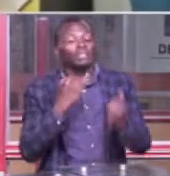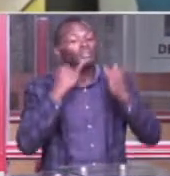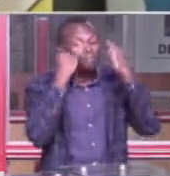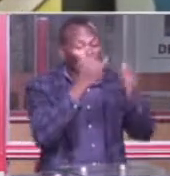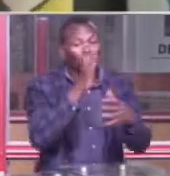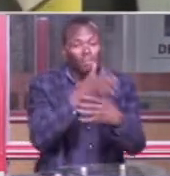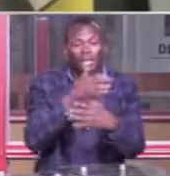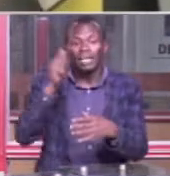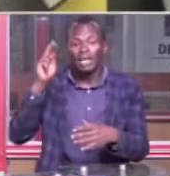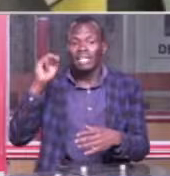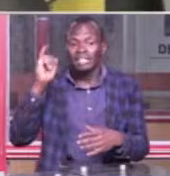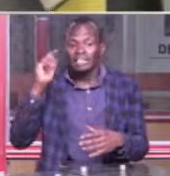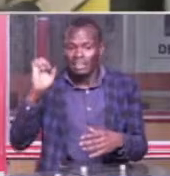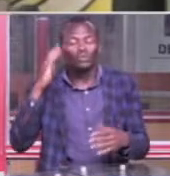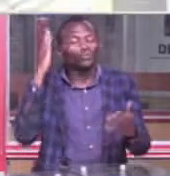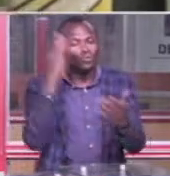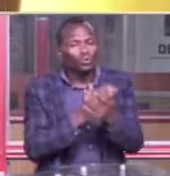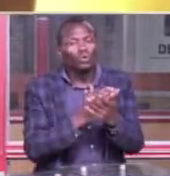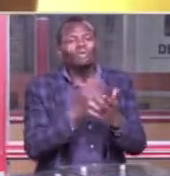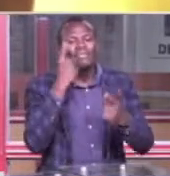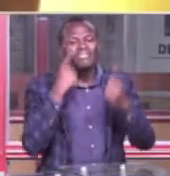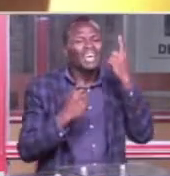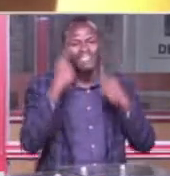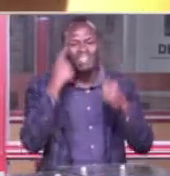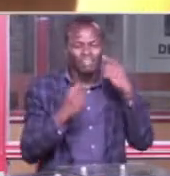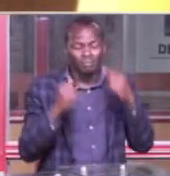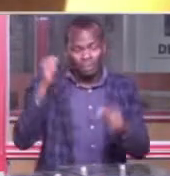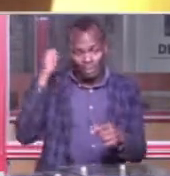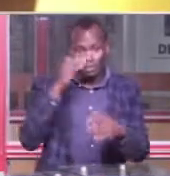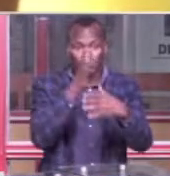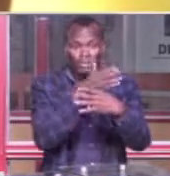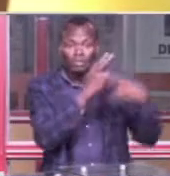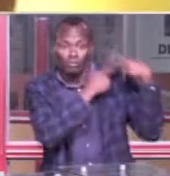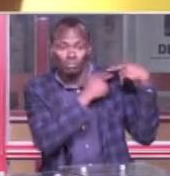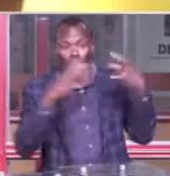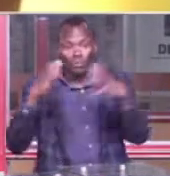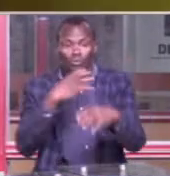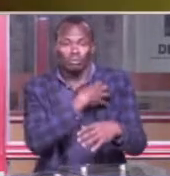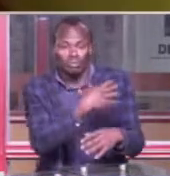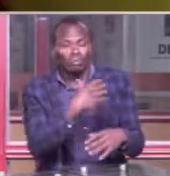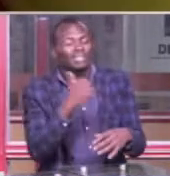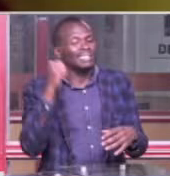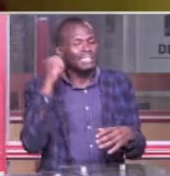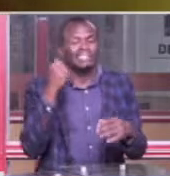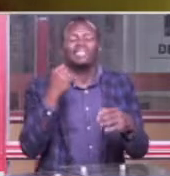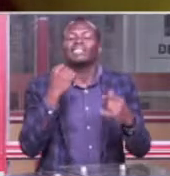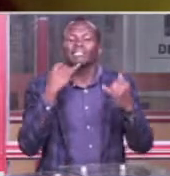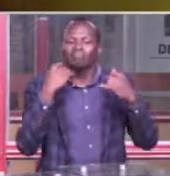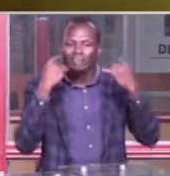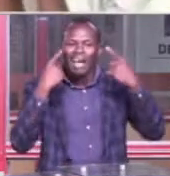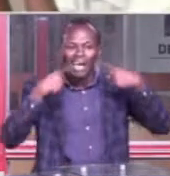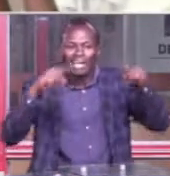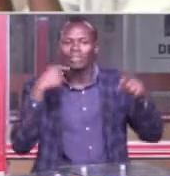minisita omubeezi w'amakolero n'abasiga nsimbi Evelyn Anite yategeezezza nga bw'atajja kupondooka oluvannyuma lw'okutandika